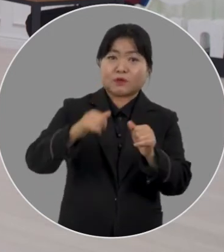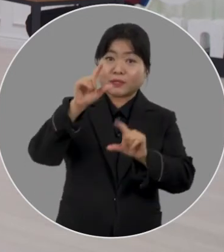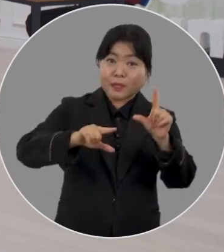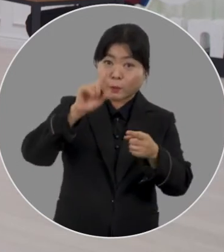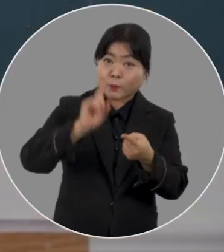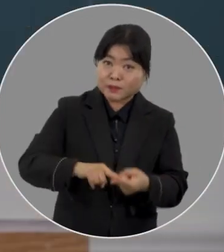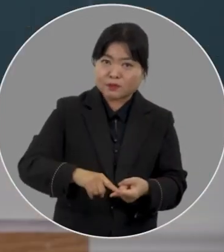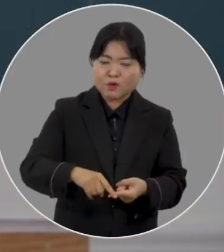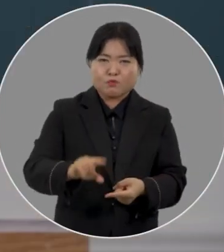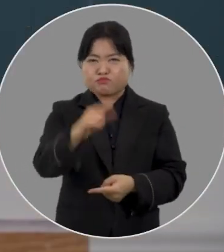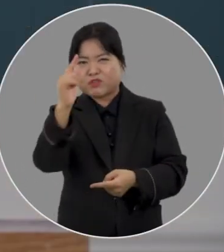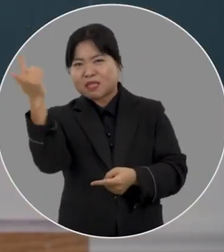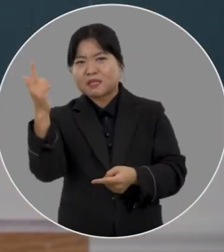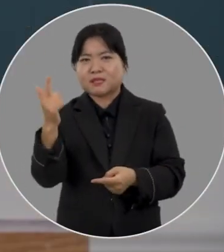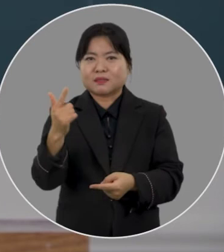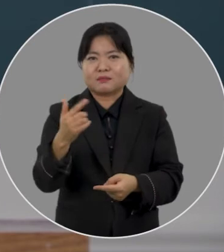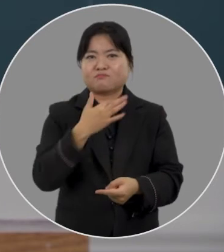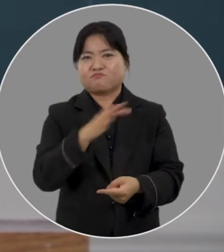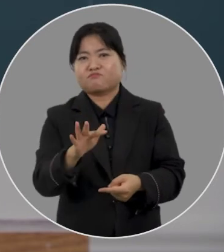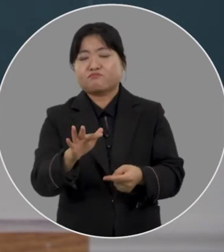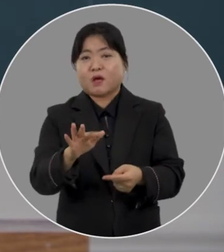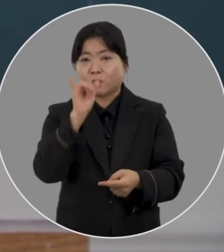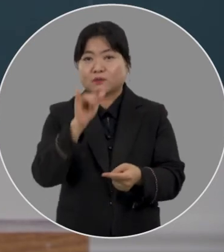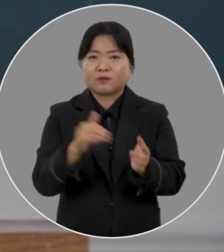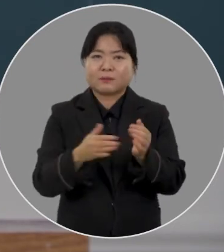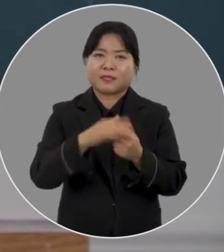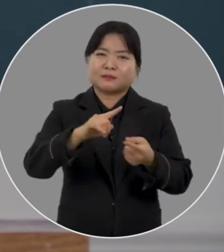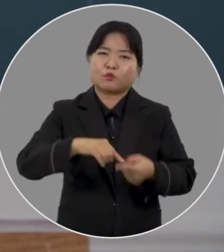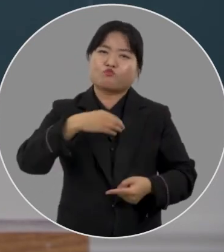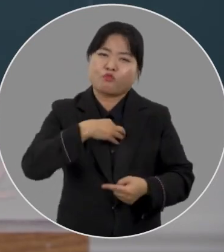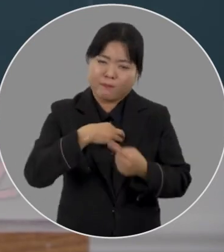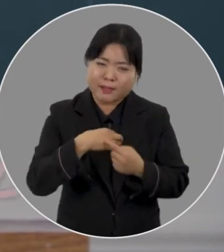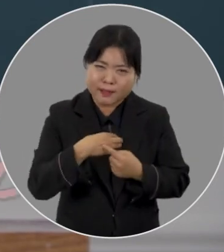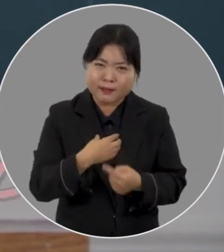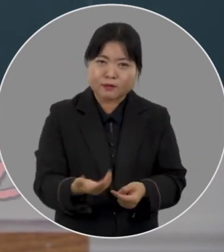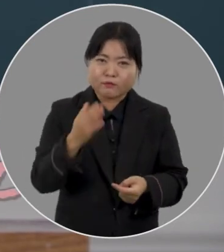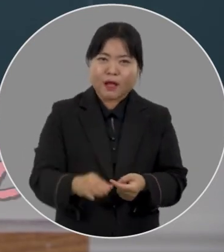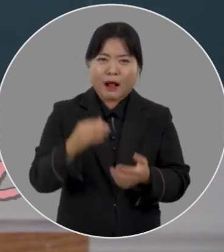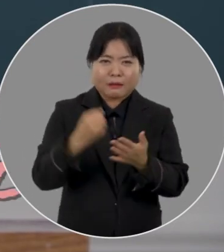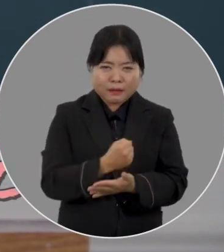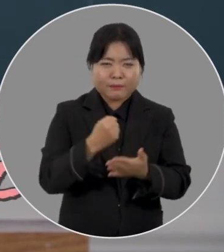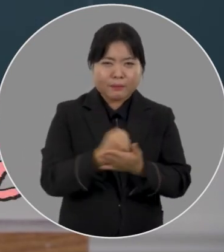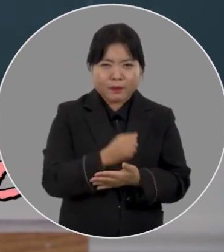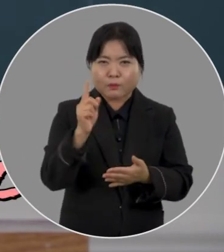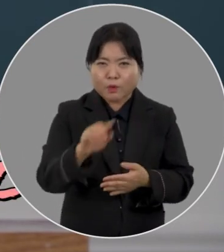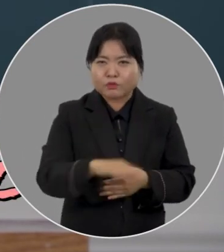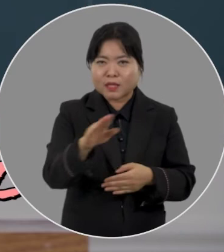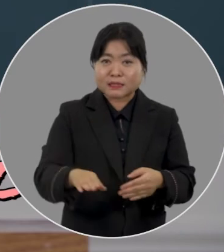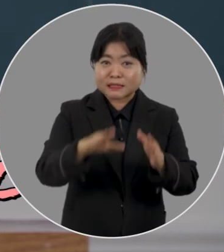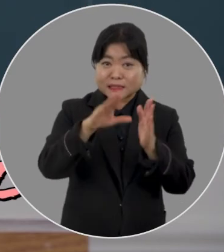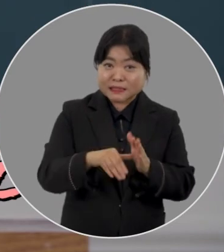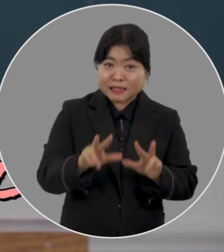생각이 들고 그것이 정말 위험하다. 근데 안타깝게도 우리가 지금 그러한 시대에